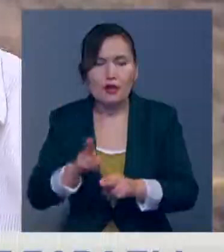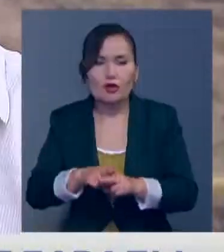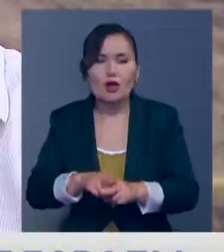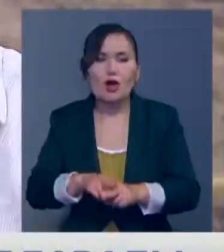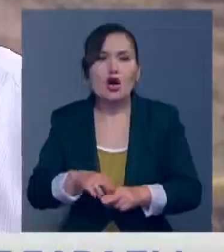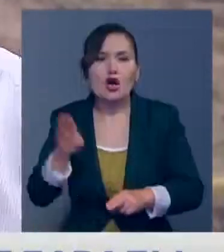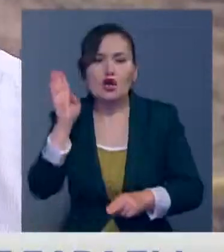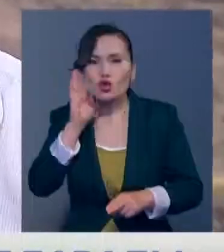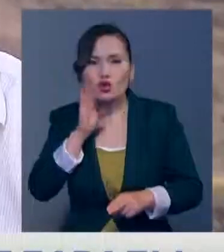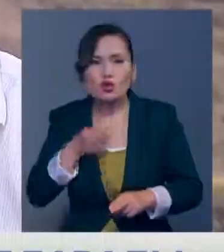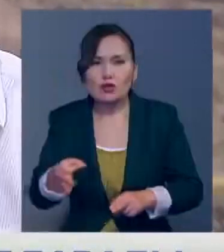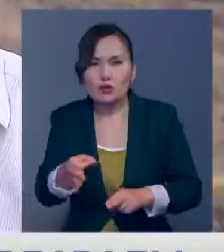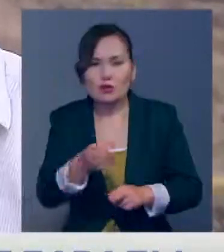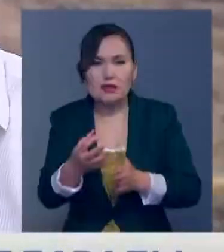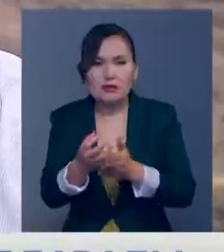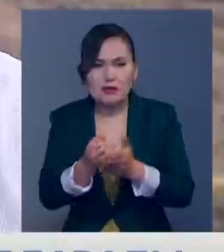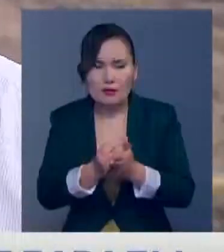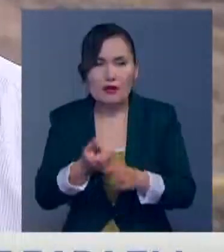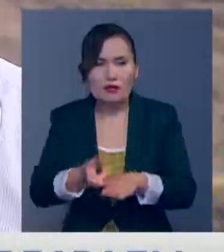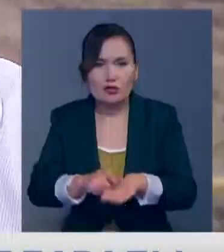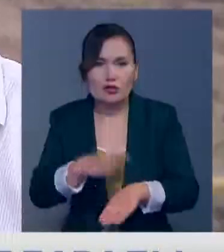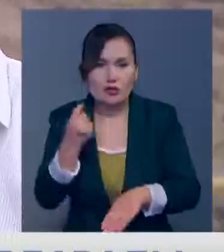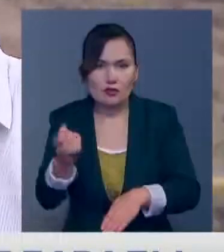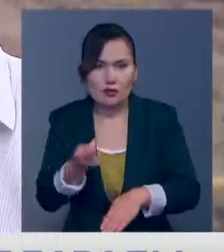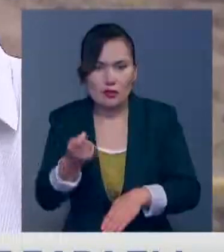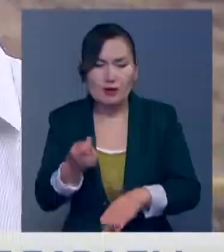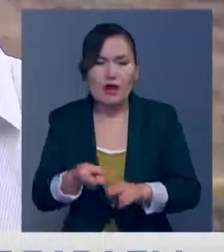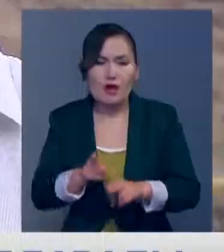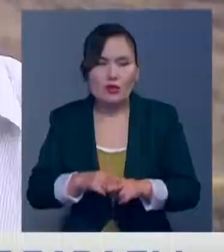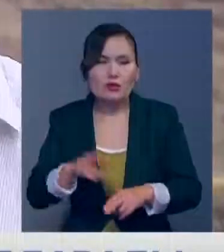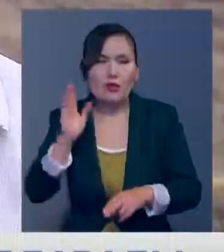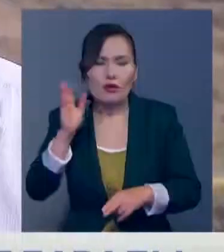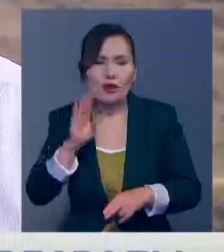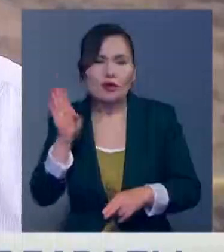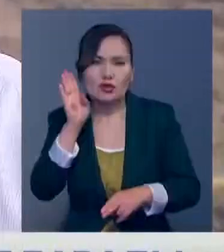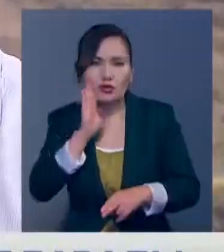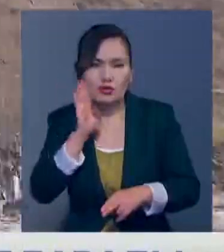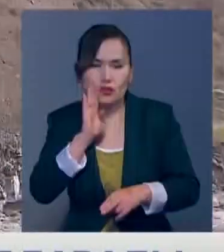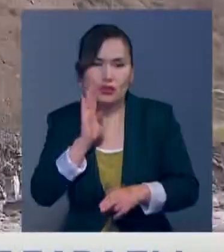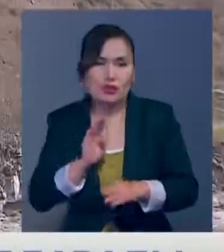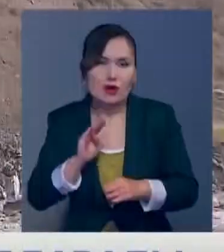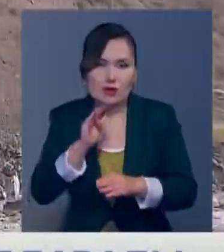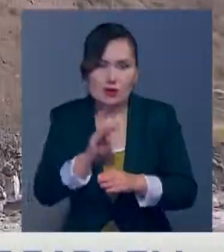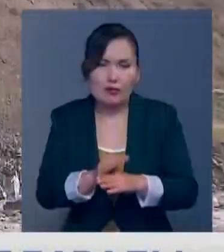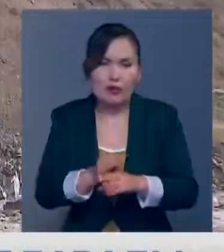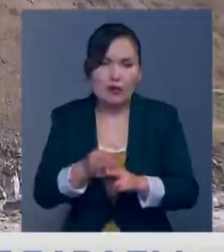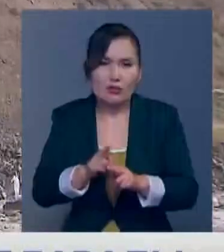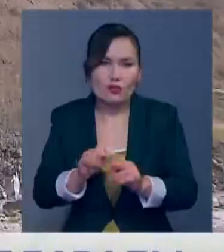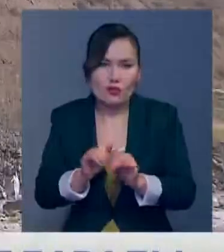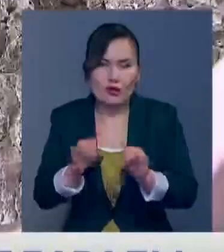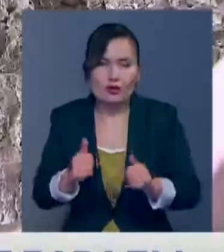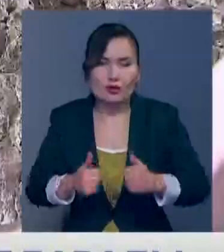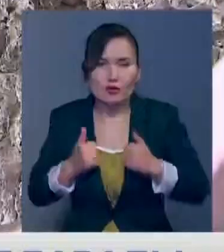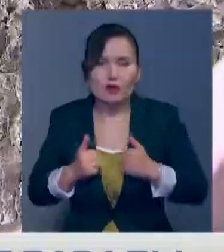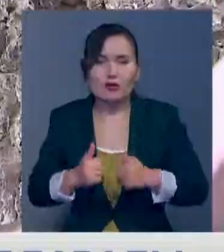қоймасына жаңағы келетін суымыз көбейетін болса, онда осындай қиын жағдай шыға аламыз деп ойлаймын. Қоймадағы судың күрт төмендеуі